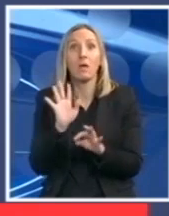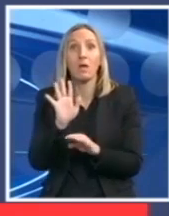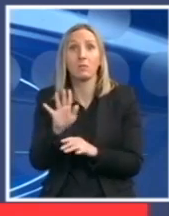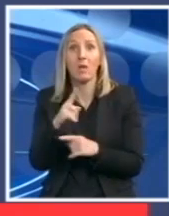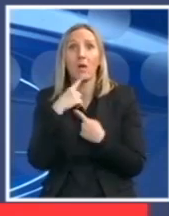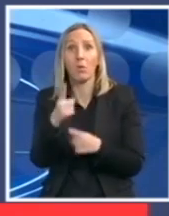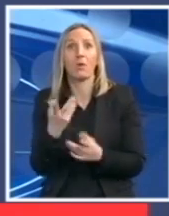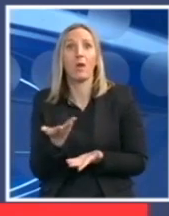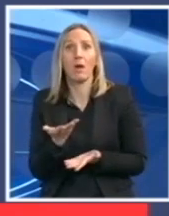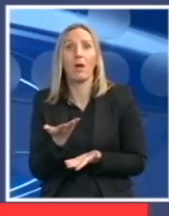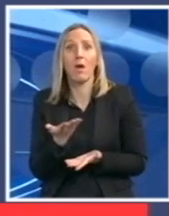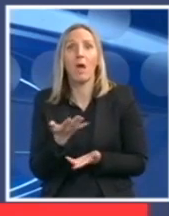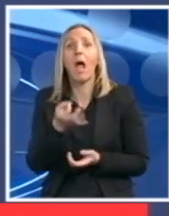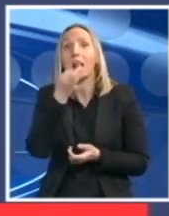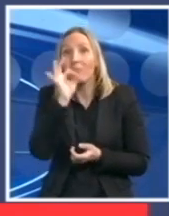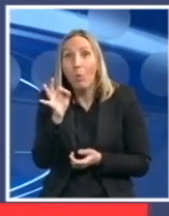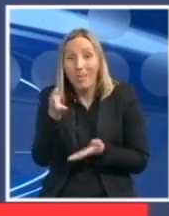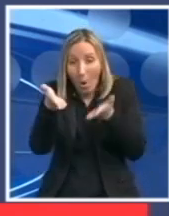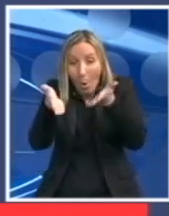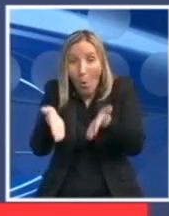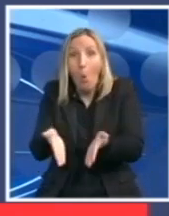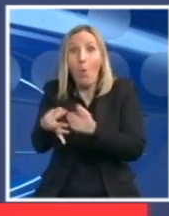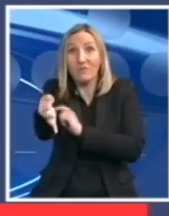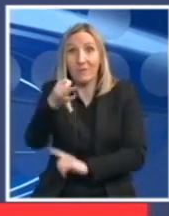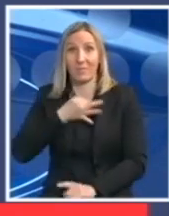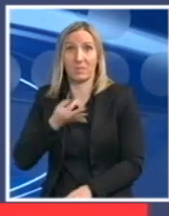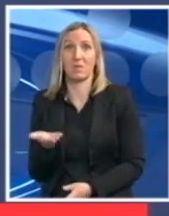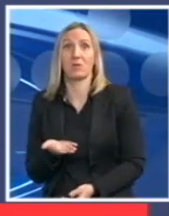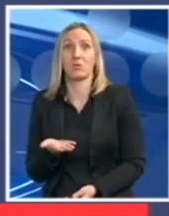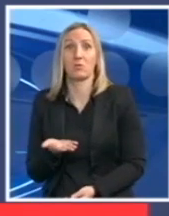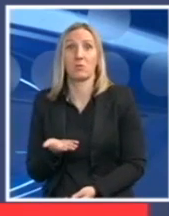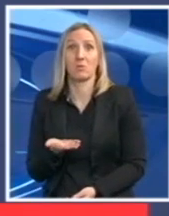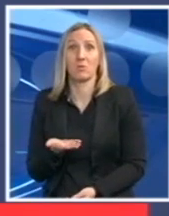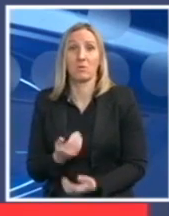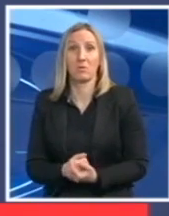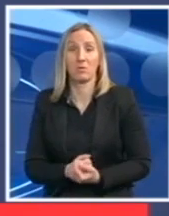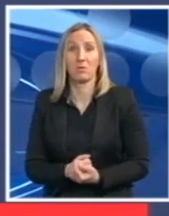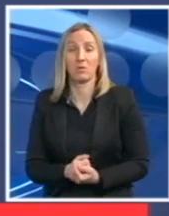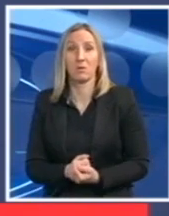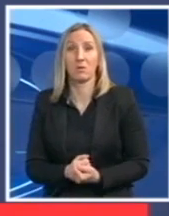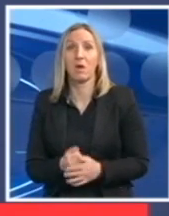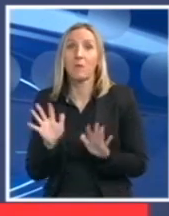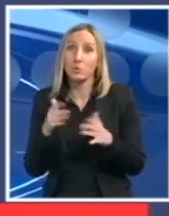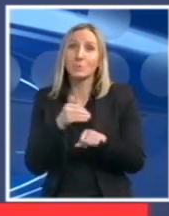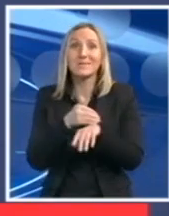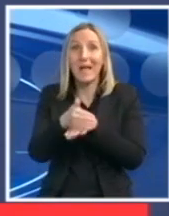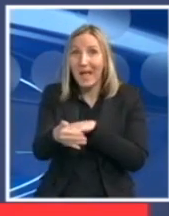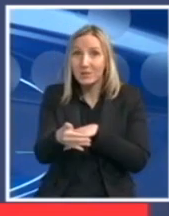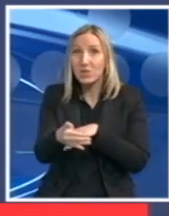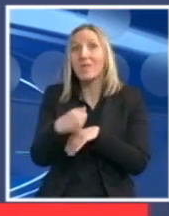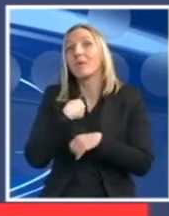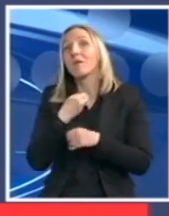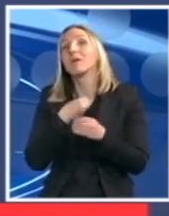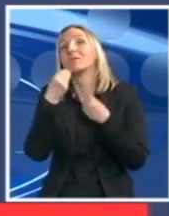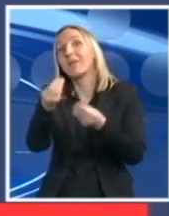bolje bilo da je to ovde pitano. Zaista je bolje. Mislim, i onda bi, možda bi sa zakašnjenjem stiglo,